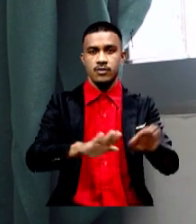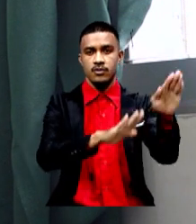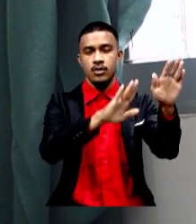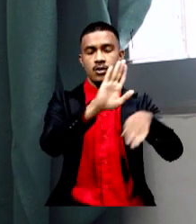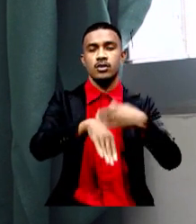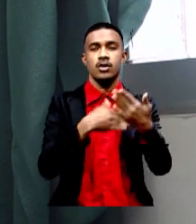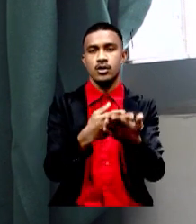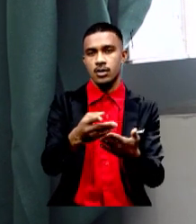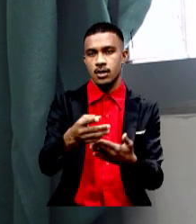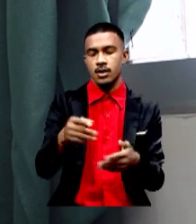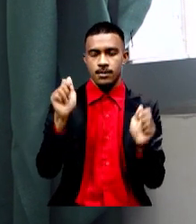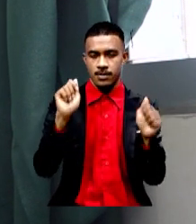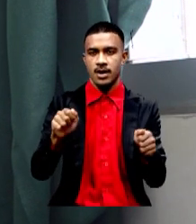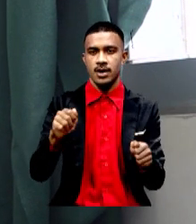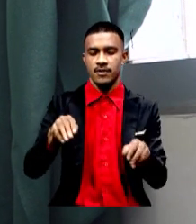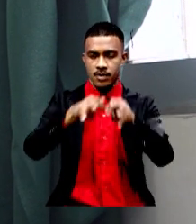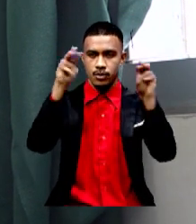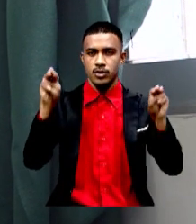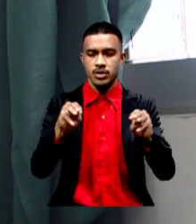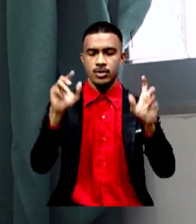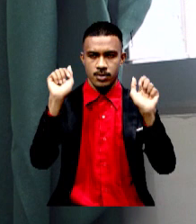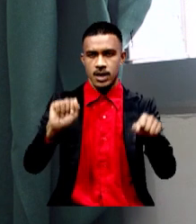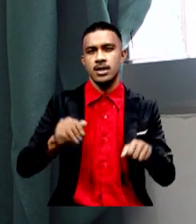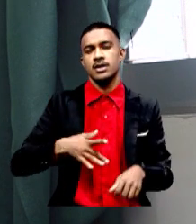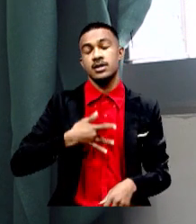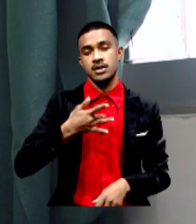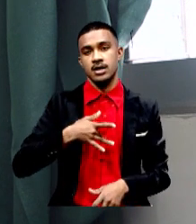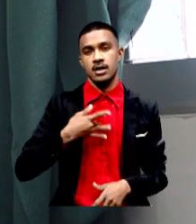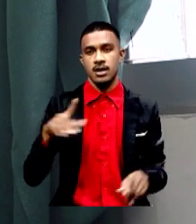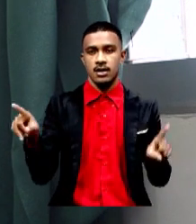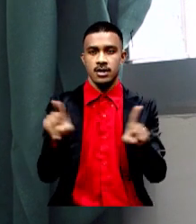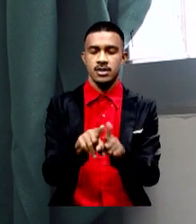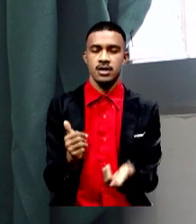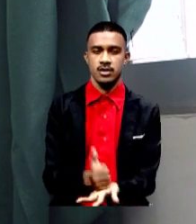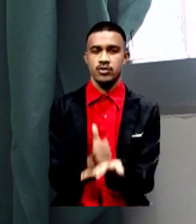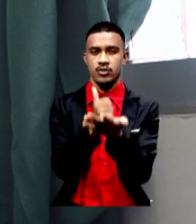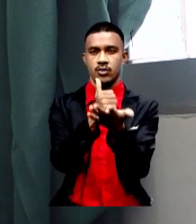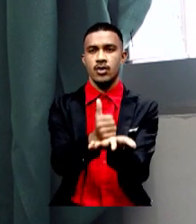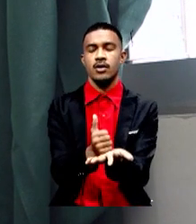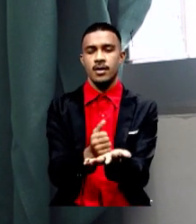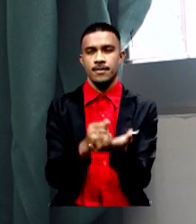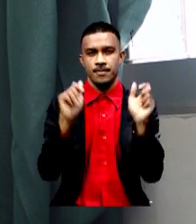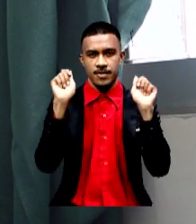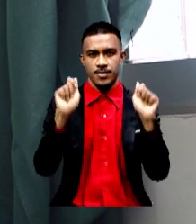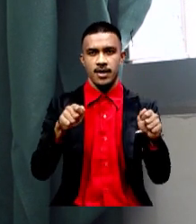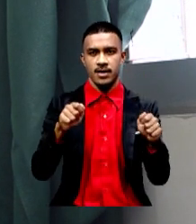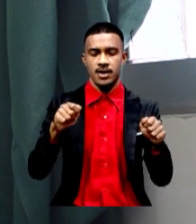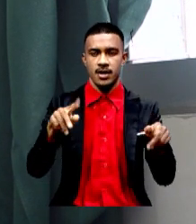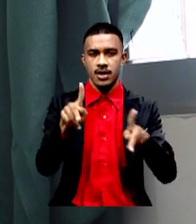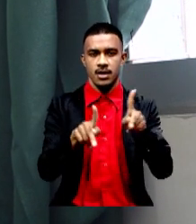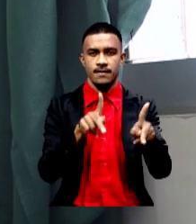ranove iha distritus hetang mos sentimos katak iha apoyo tangene rekuzu